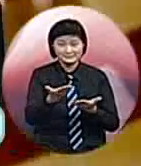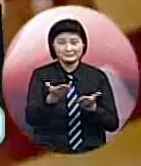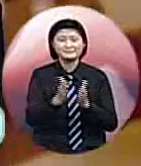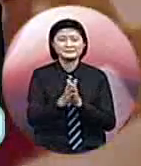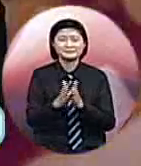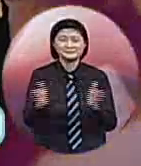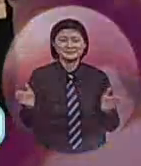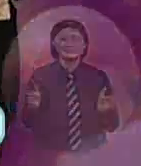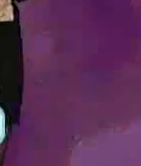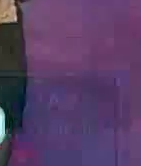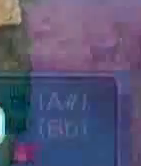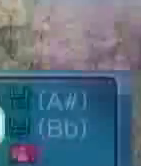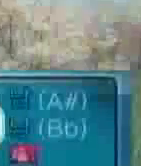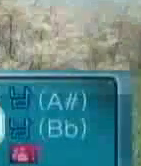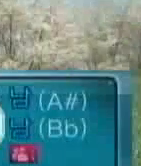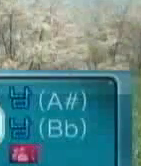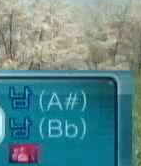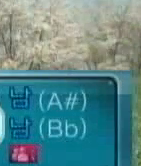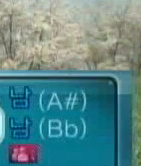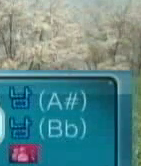음악 갑시다. 갑시다.